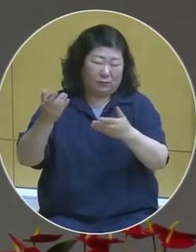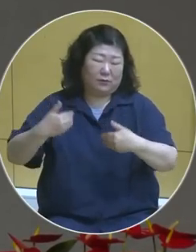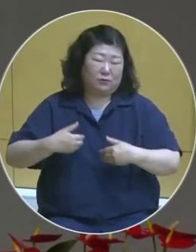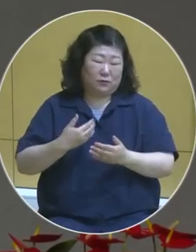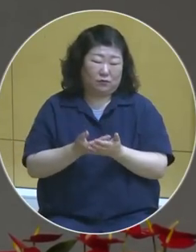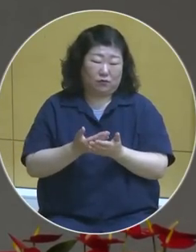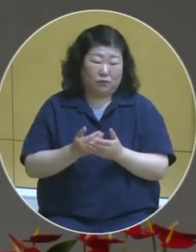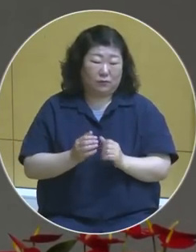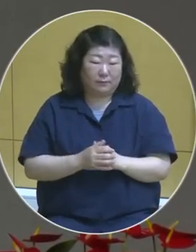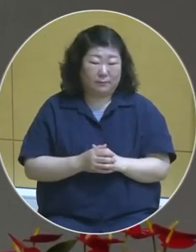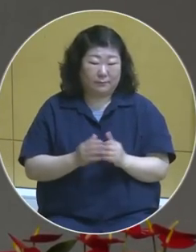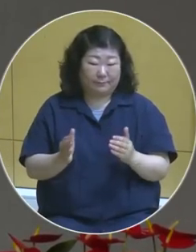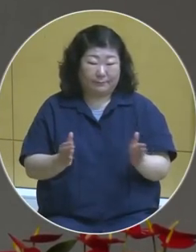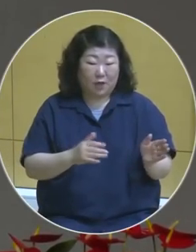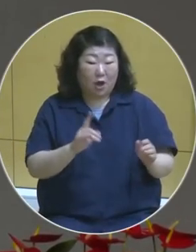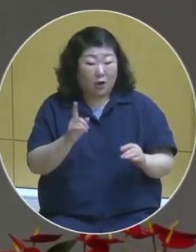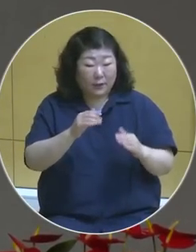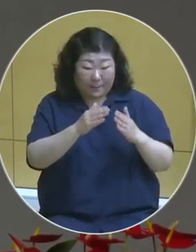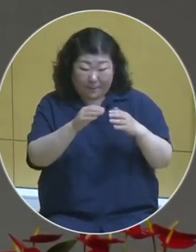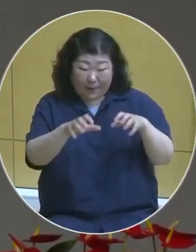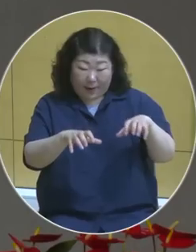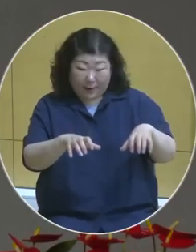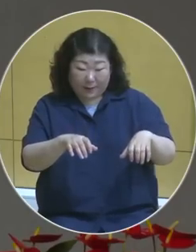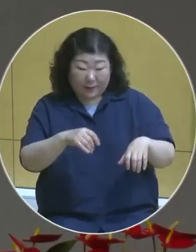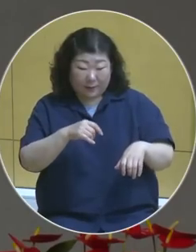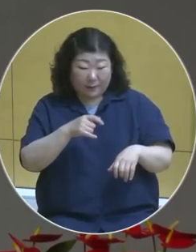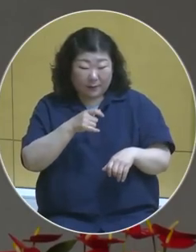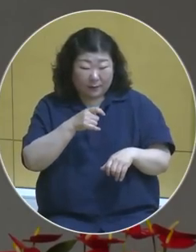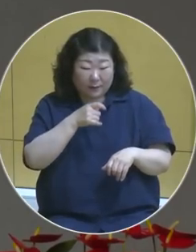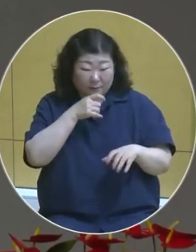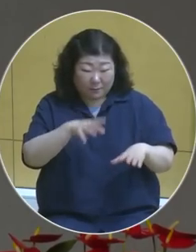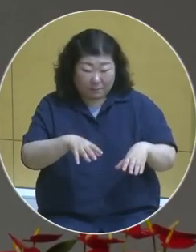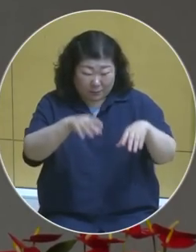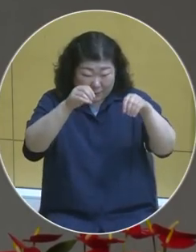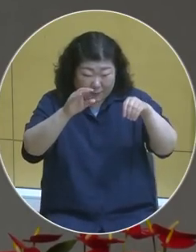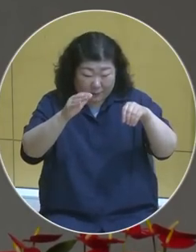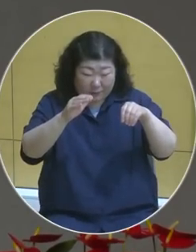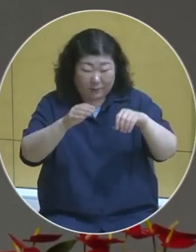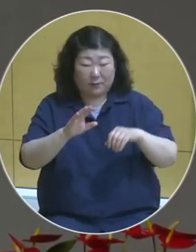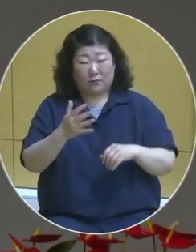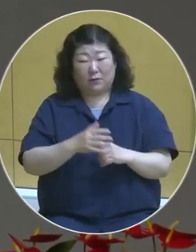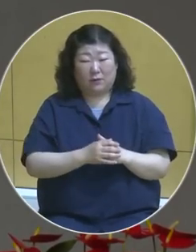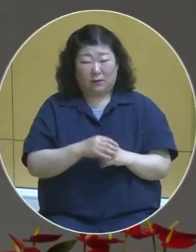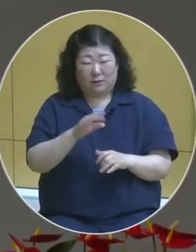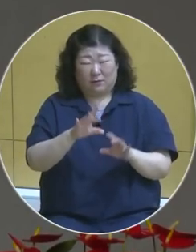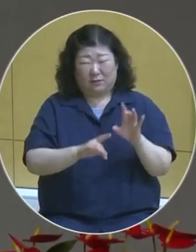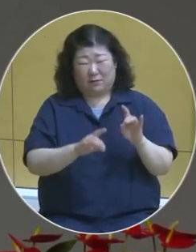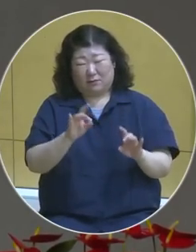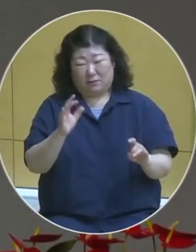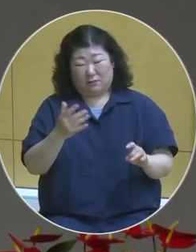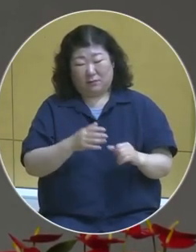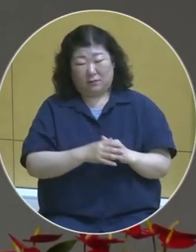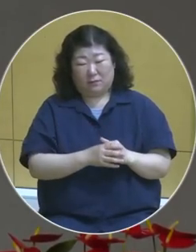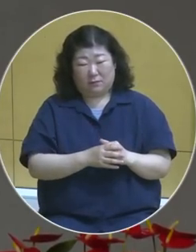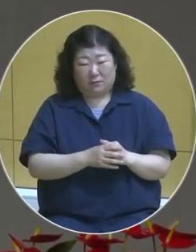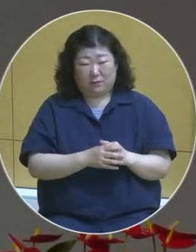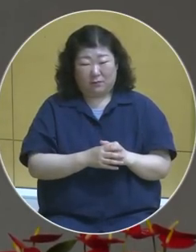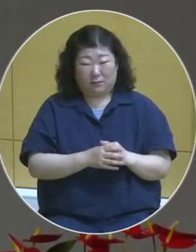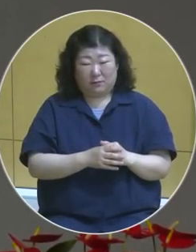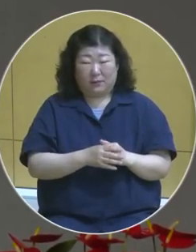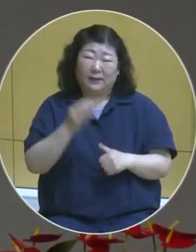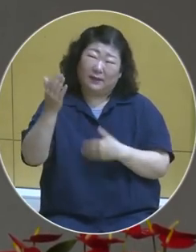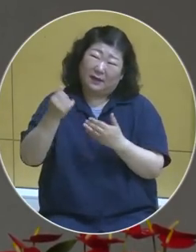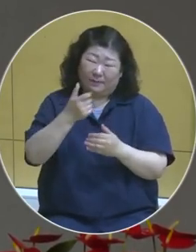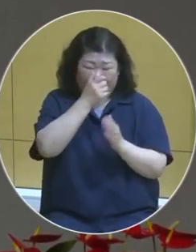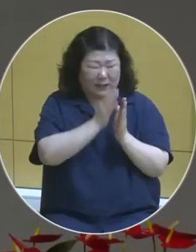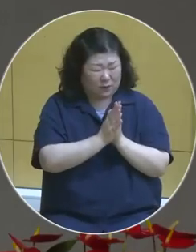어떤 마을에 가뭄이 들었습니다. 그래서 마을 사람들이 하나님 살아계신데 하나님께 기도 좀 하라고 그래서 교회에서 철야 기도를 했습니다.